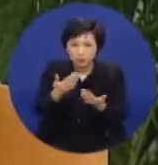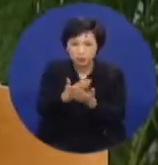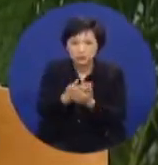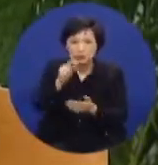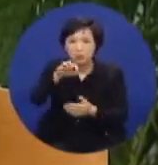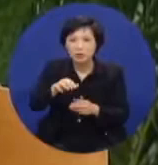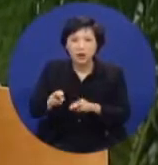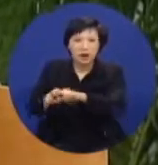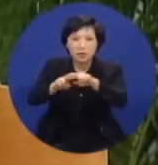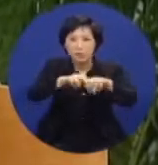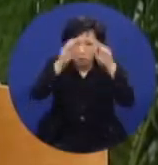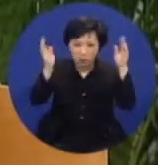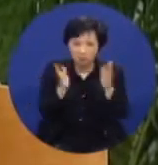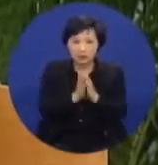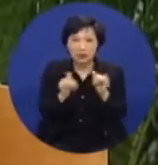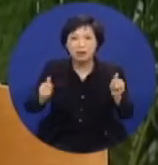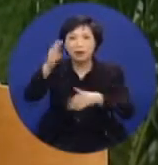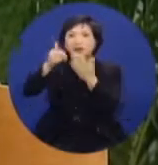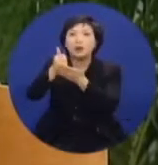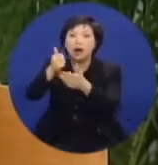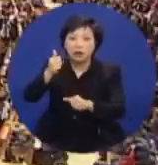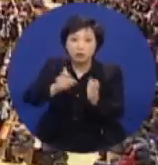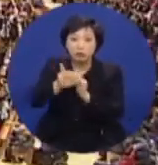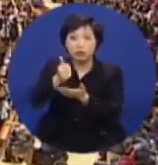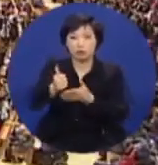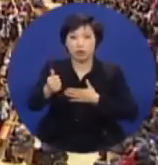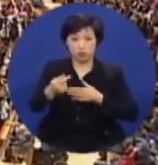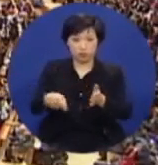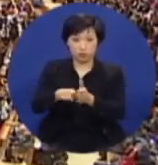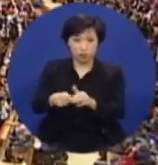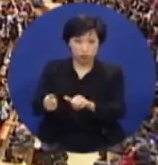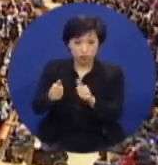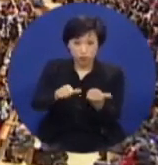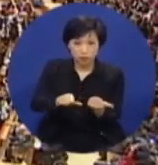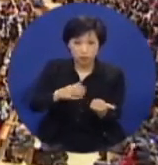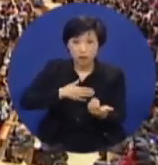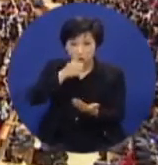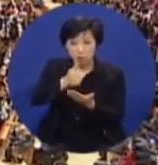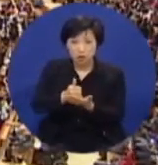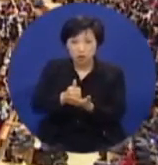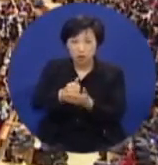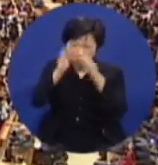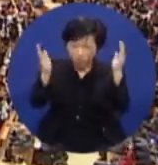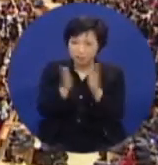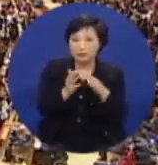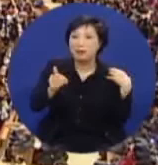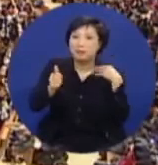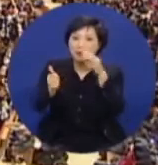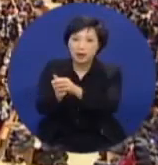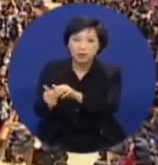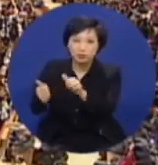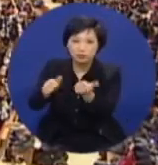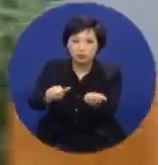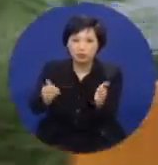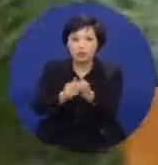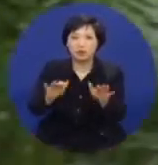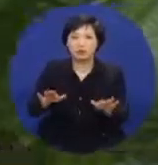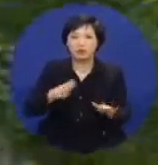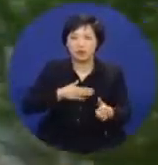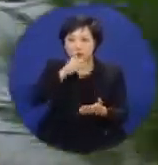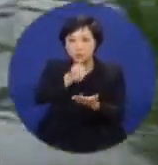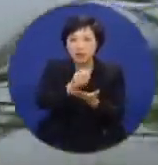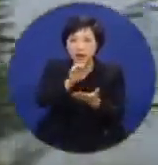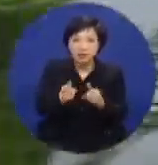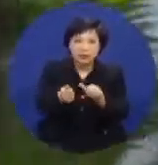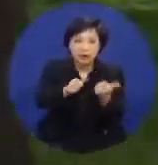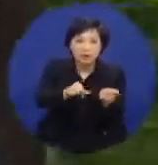아 하나님의 아들이 나오게 해주고 소 날 때 추위를 참 당하고 축에 있어서 나를 취 감소로 사망과